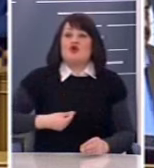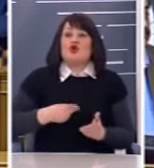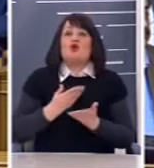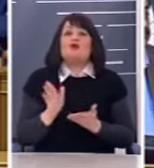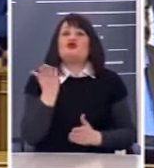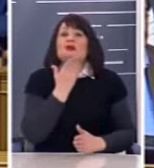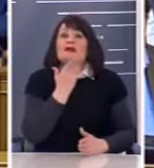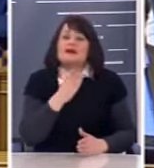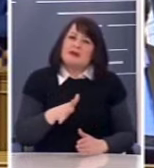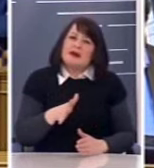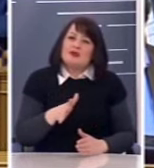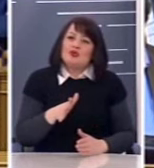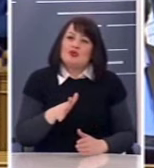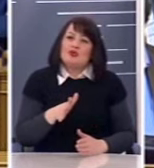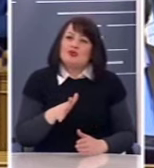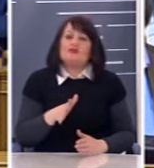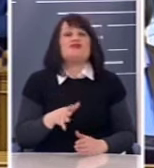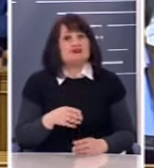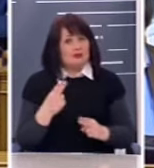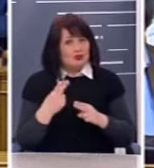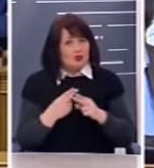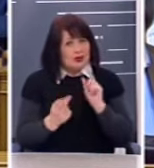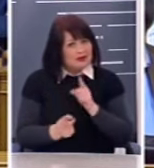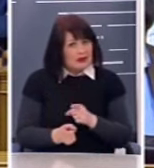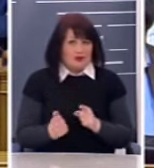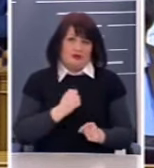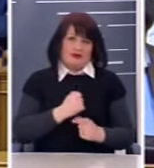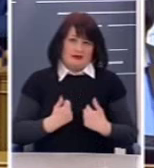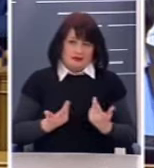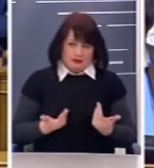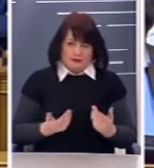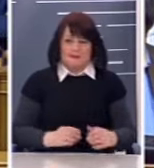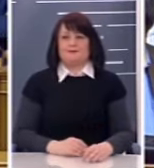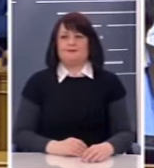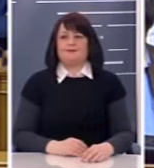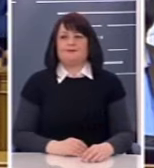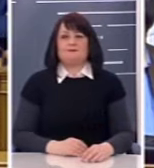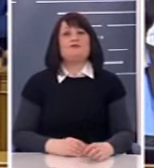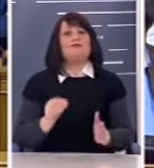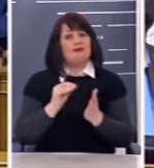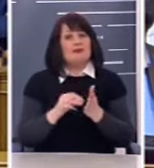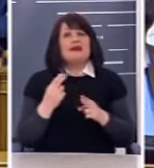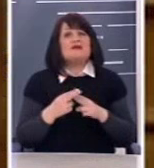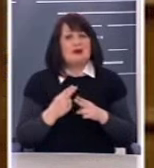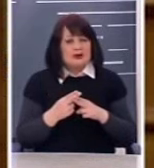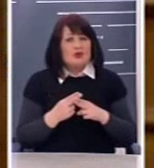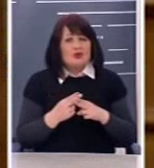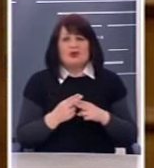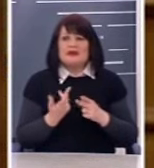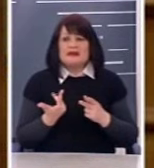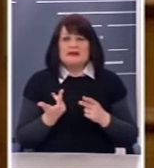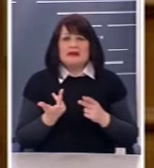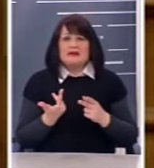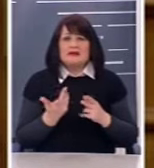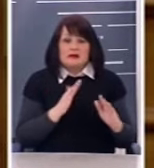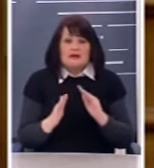πληθυσμό, δεν είναι μια αμελητέα παρέμβαση κατά την άποψή μου. Όπως δεν είναι αμελητέα παρέμβαση το να